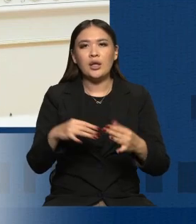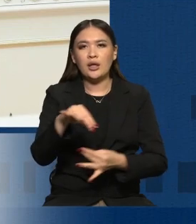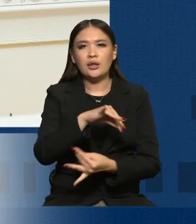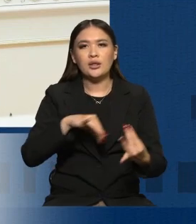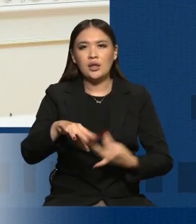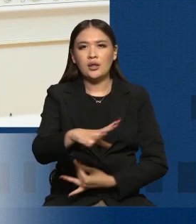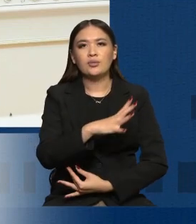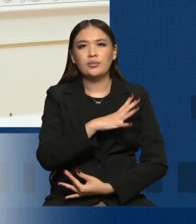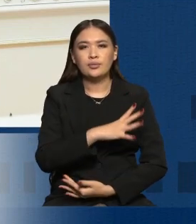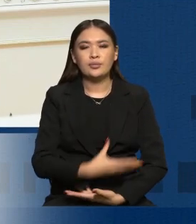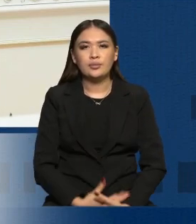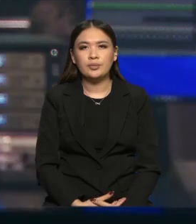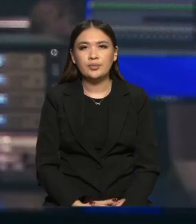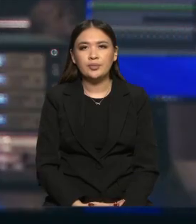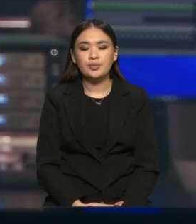талқыланды.